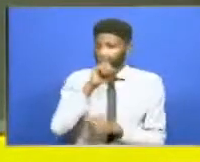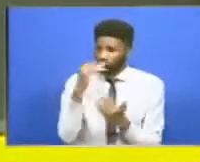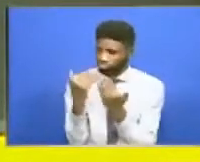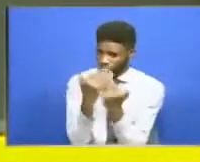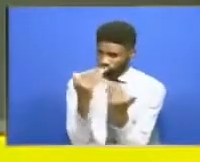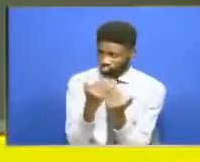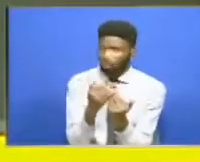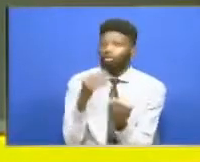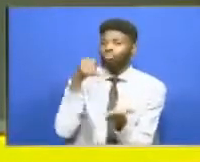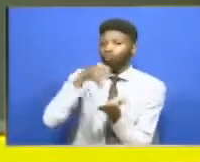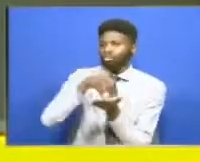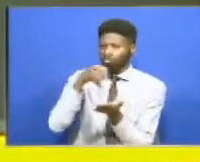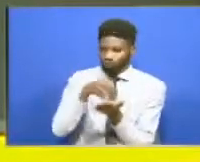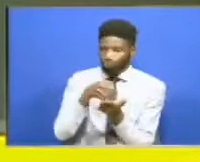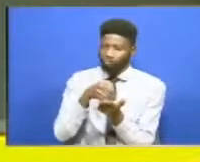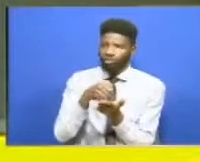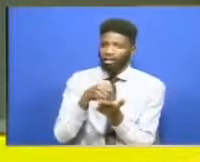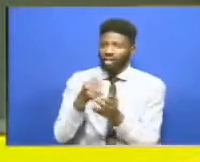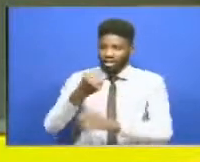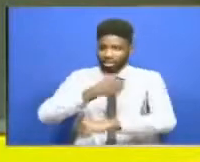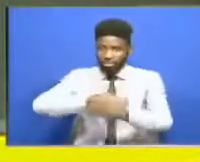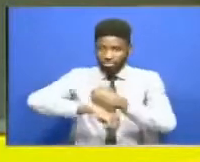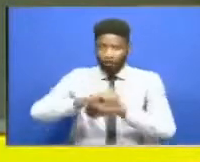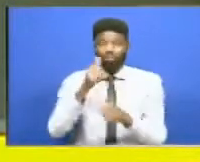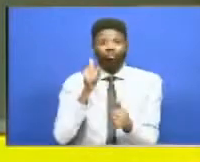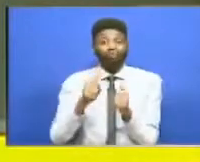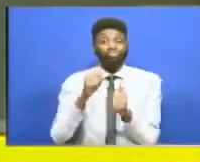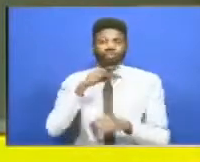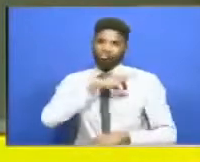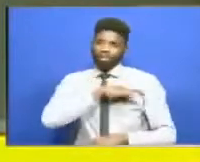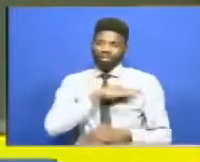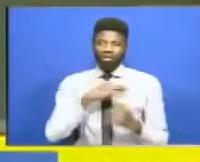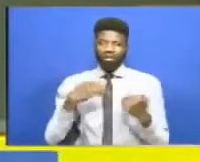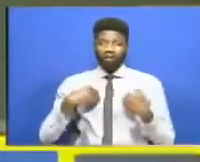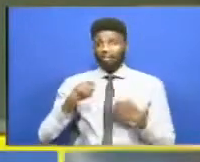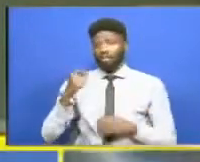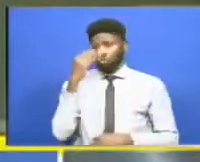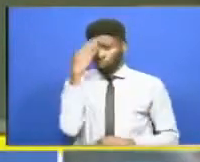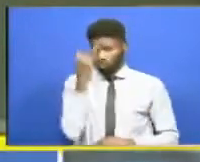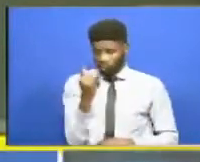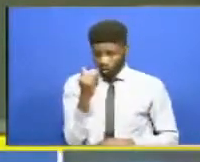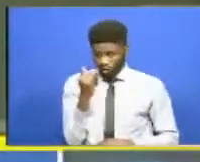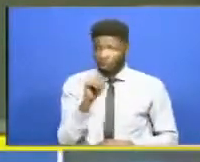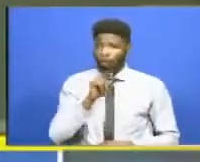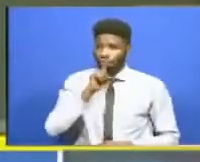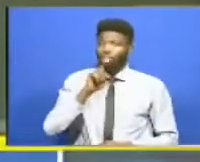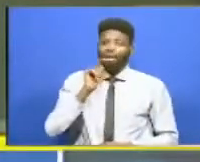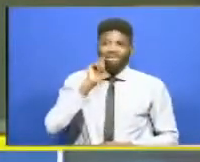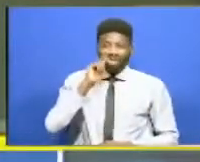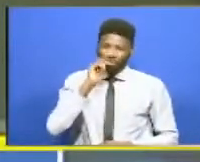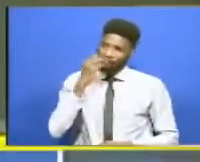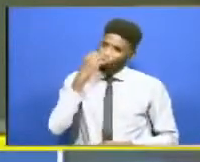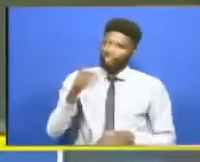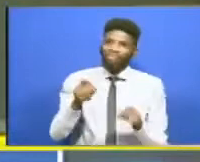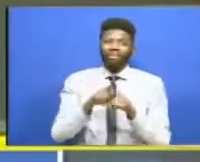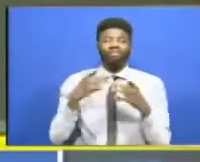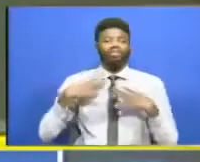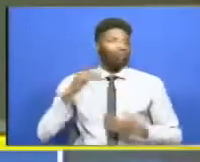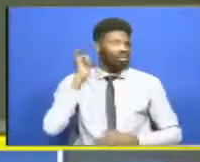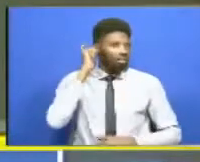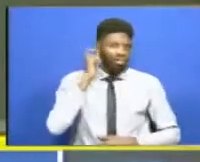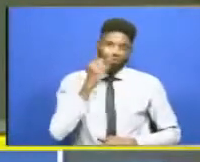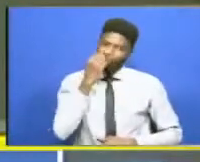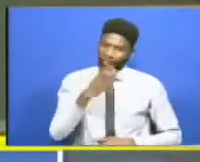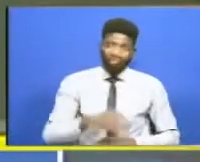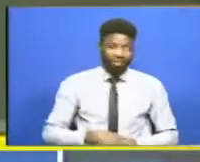shughuli za ufugaji zenye faida nchini kwa sababu ya mahitaji makubwa ya nyama ya kuku na mayai. Hali hiyo imesababisha